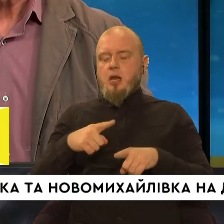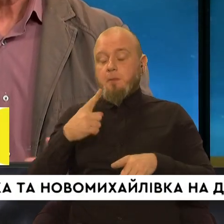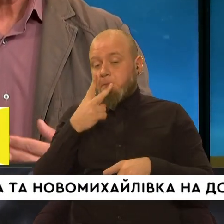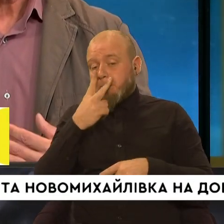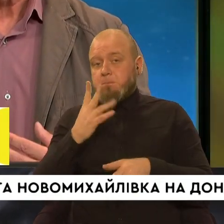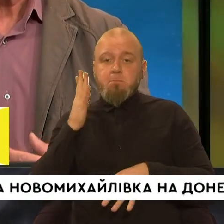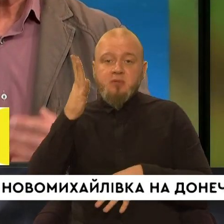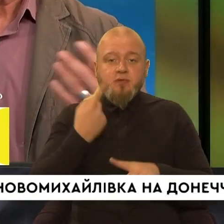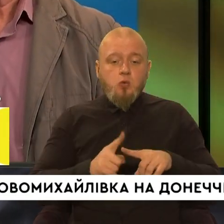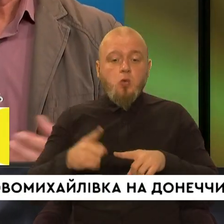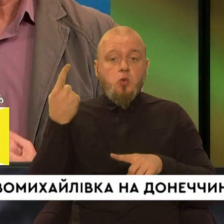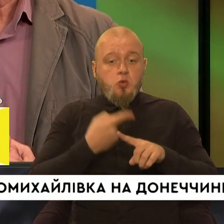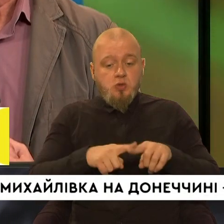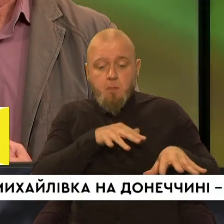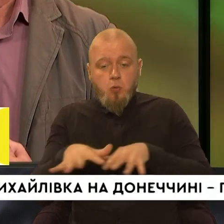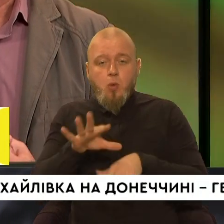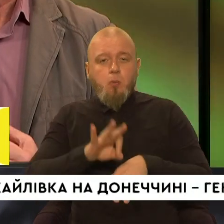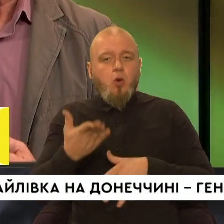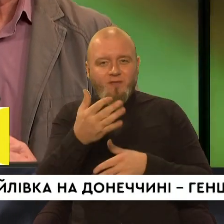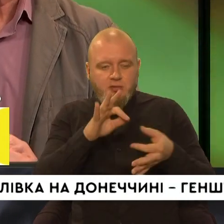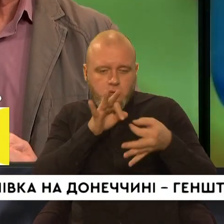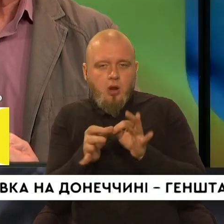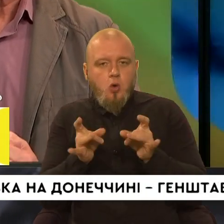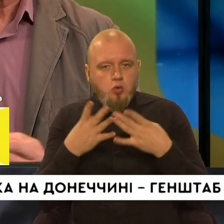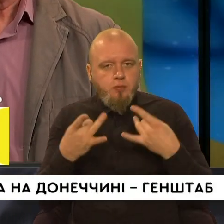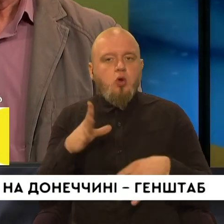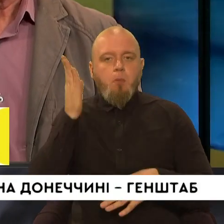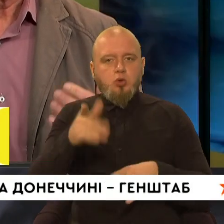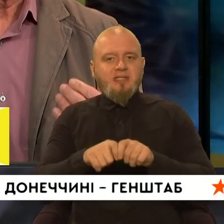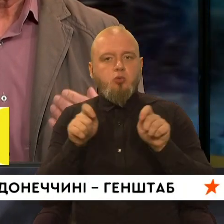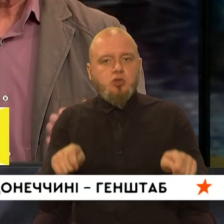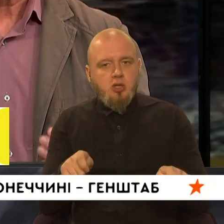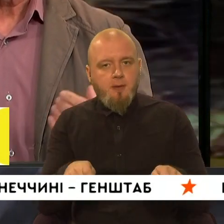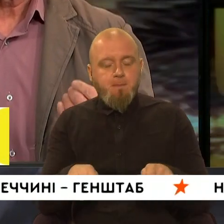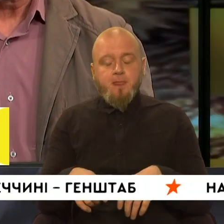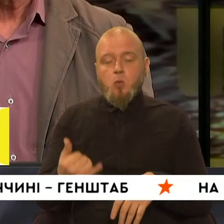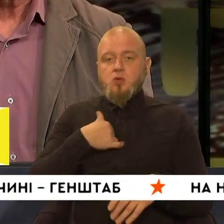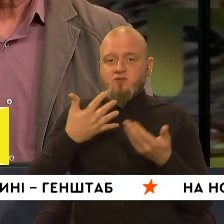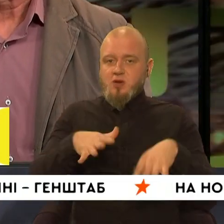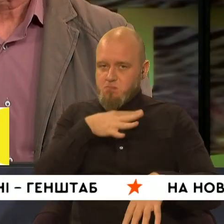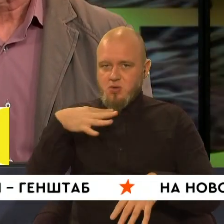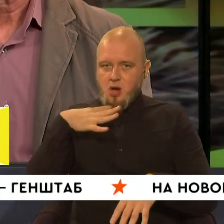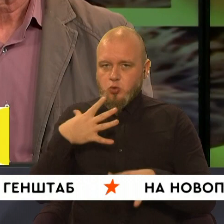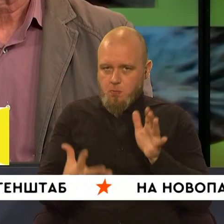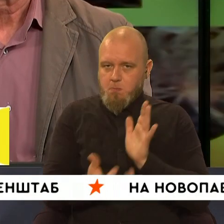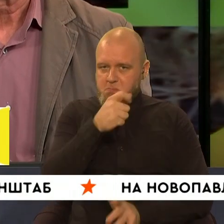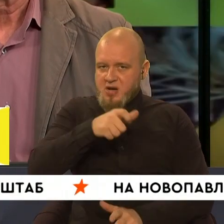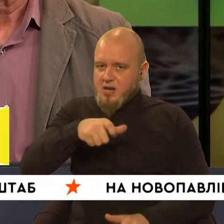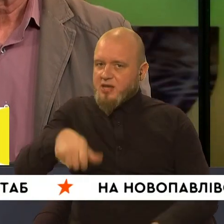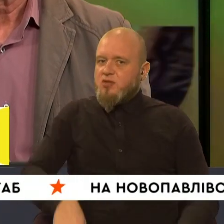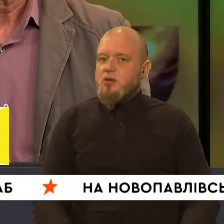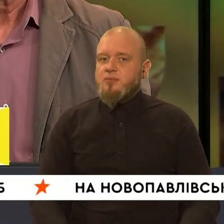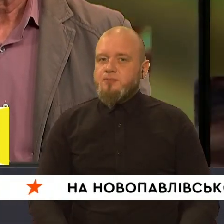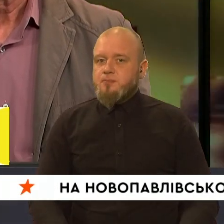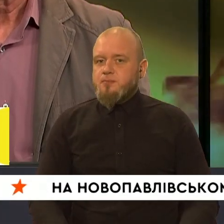перспективи того, що ця процедура, про яку ви детально розповіли, все ж таки буде запущена? У нас вже багато прихильників.